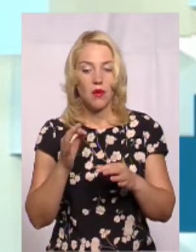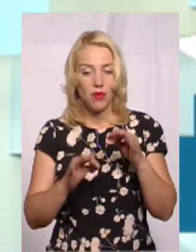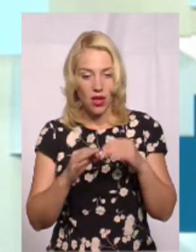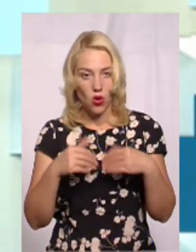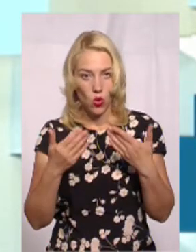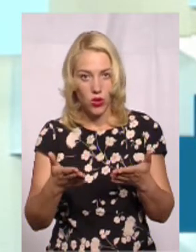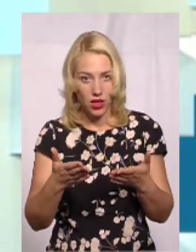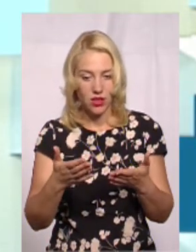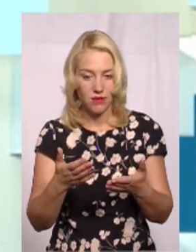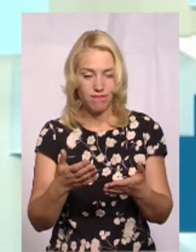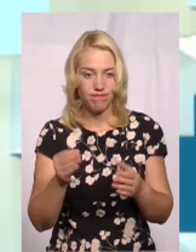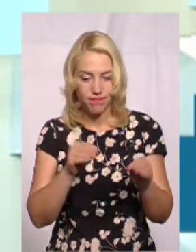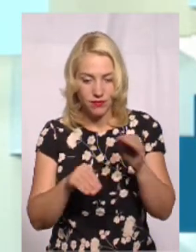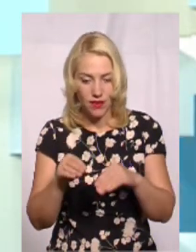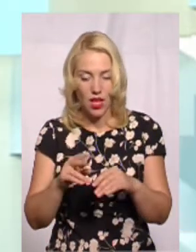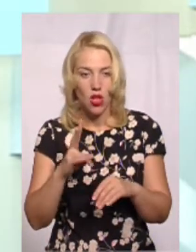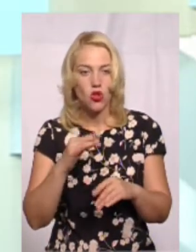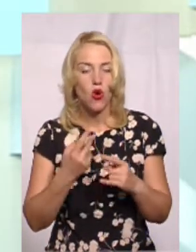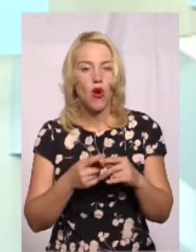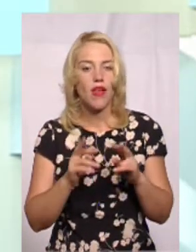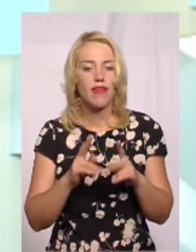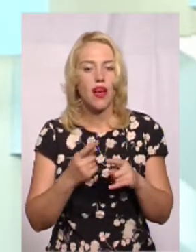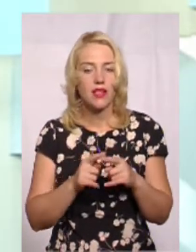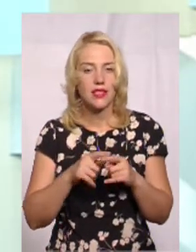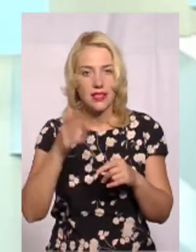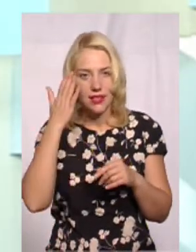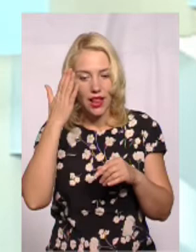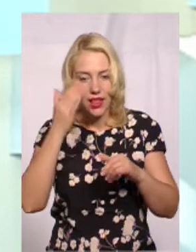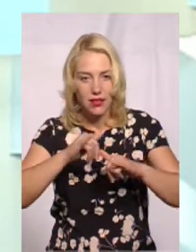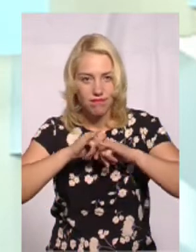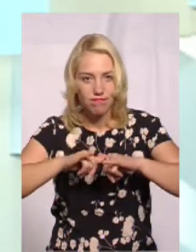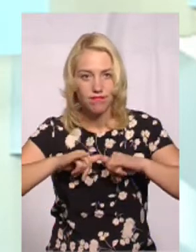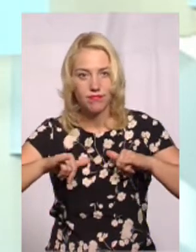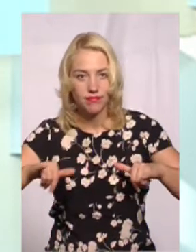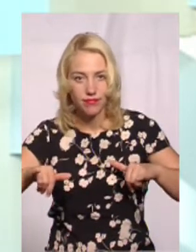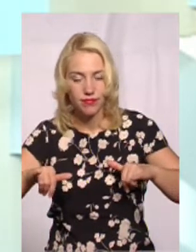так? Від цього теж нікуди не дінешся. Але те, як ці природні